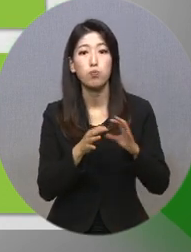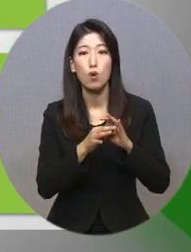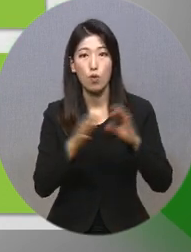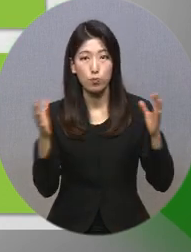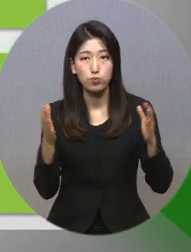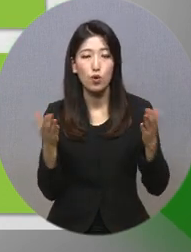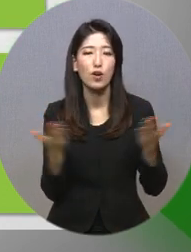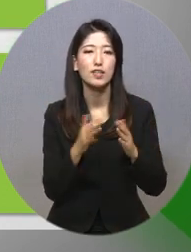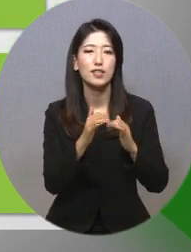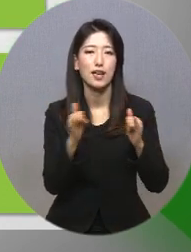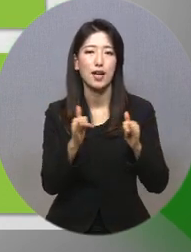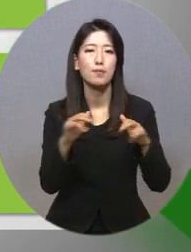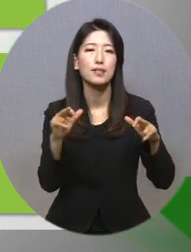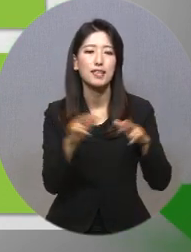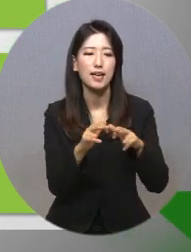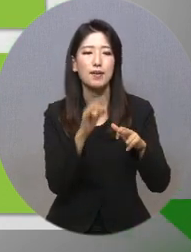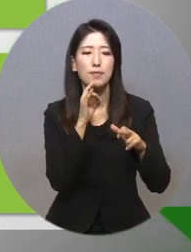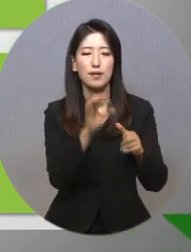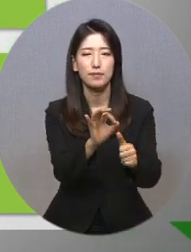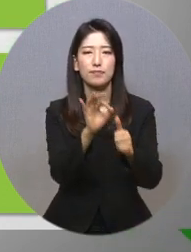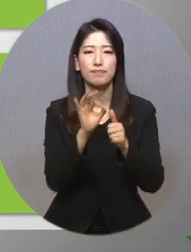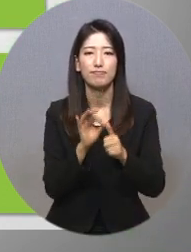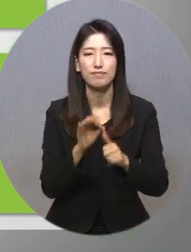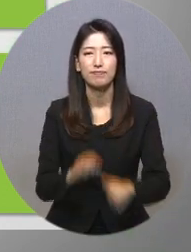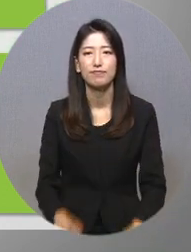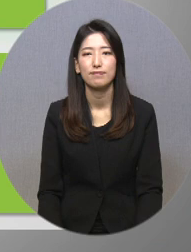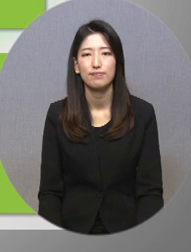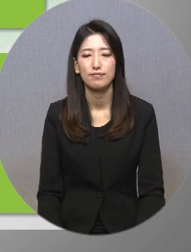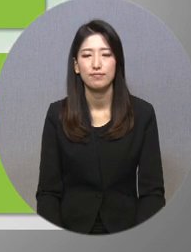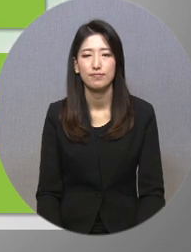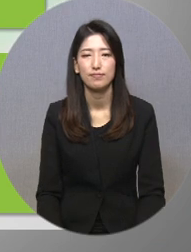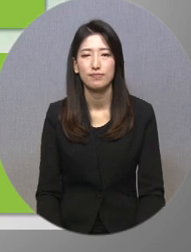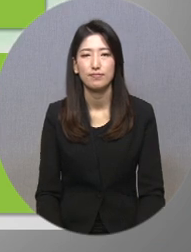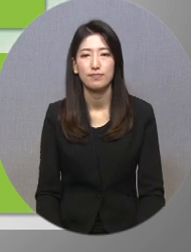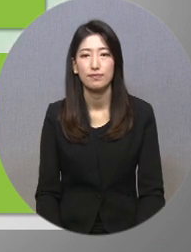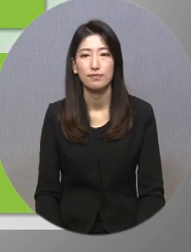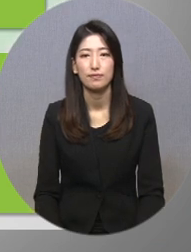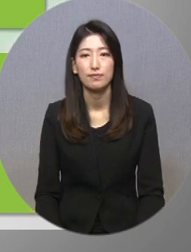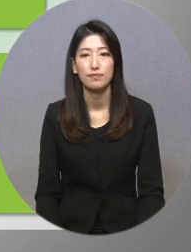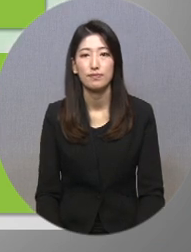채용합니다. 장애인만 채용하며 담당지사는 충남지사입니다.